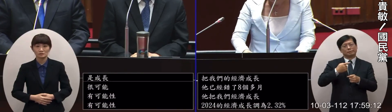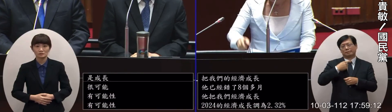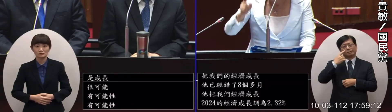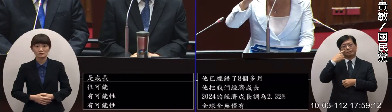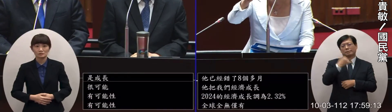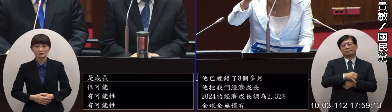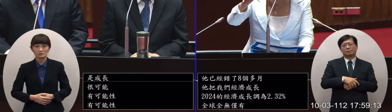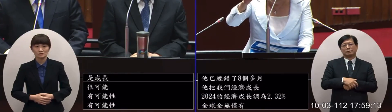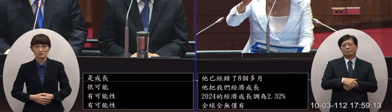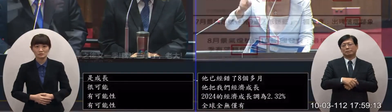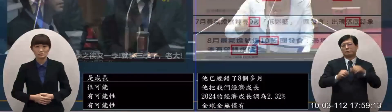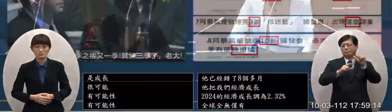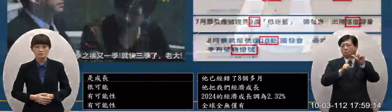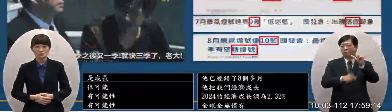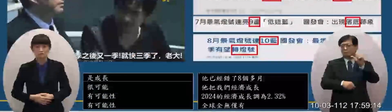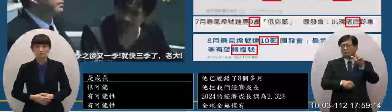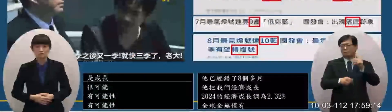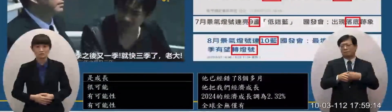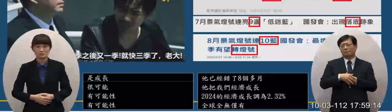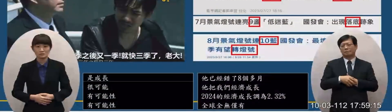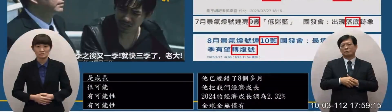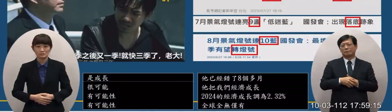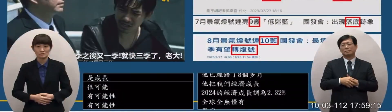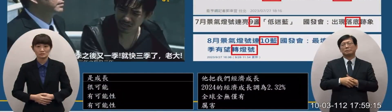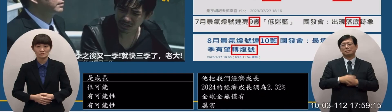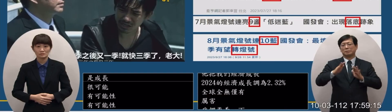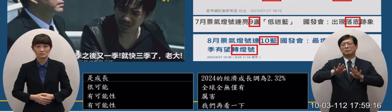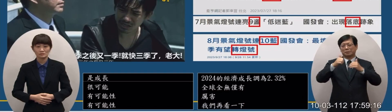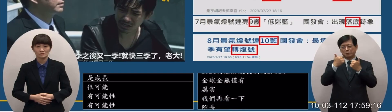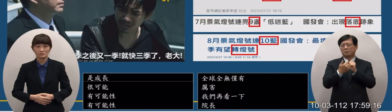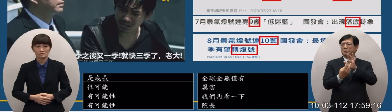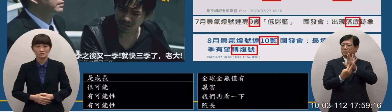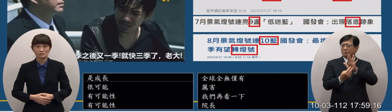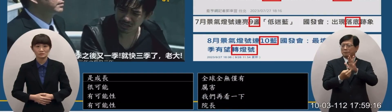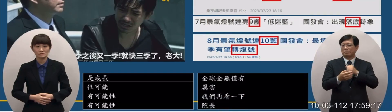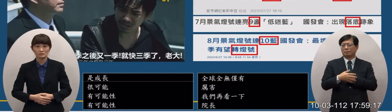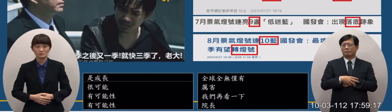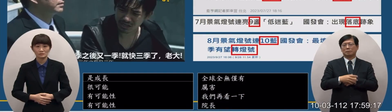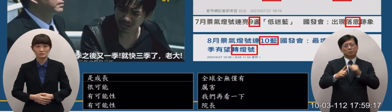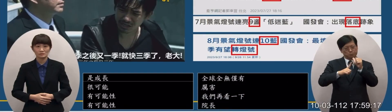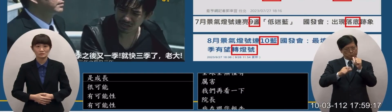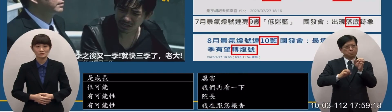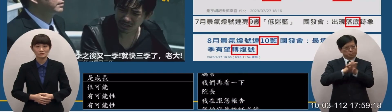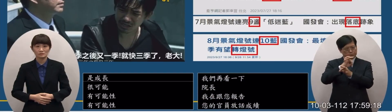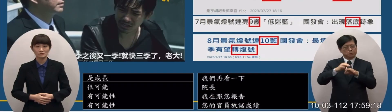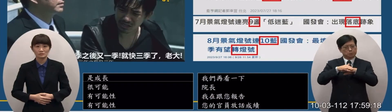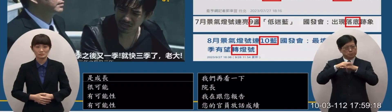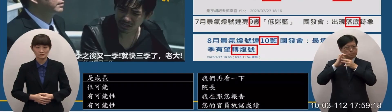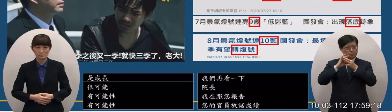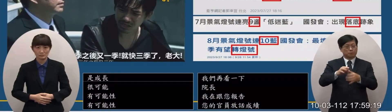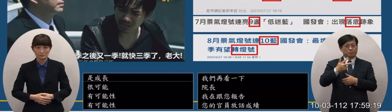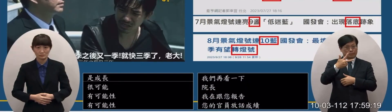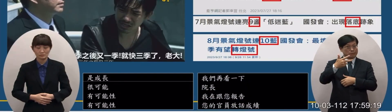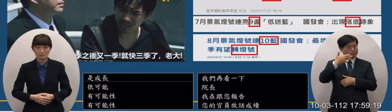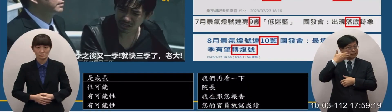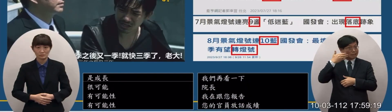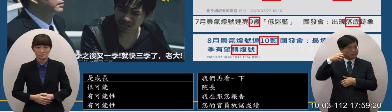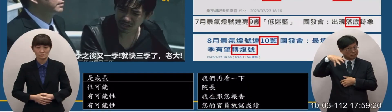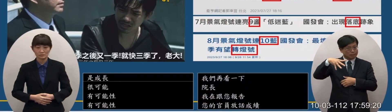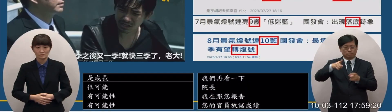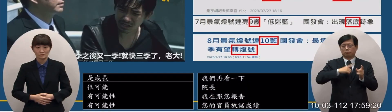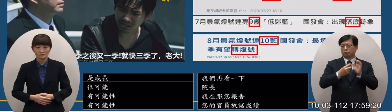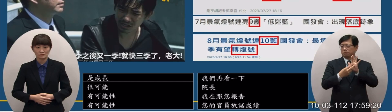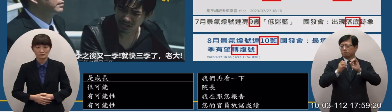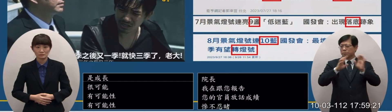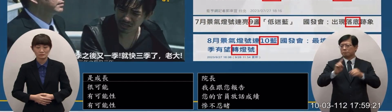啊。五月份的时候呢，我们国发会讲说，五月景气灯号连七蓝的时候，国发会